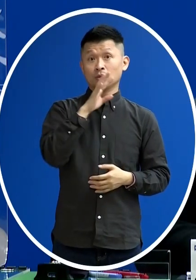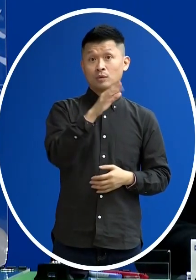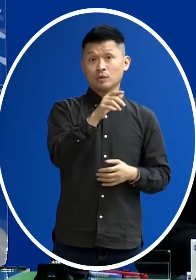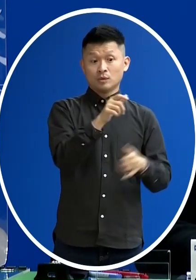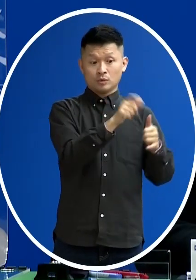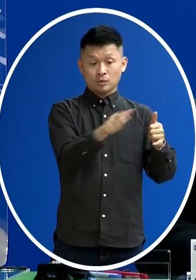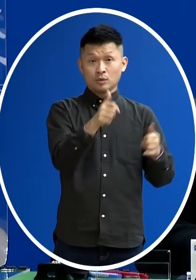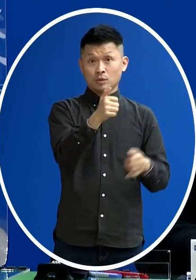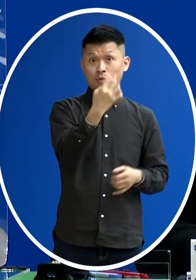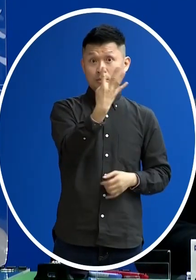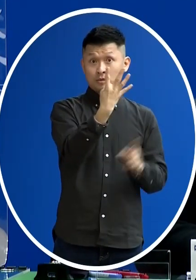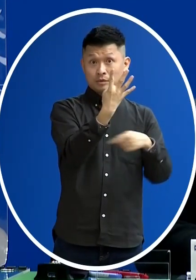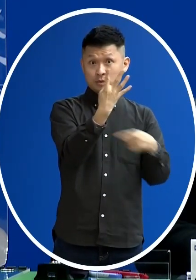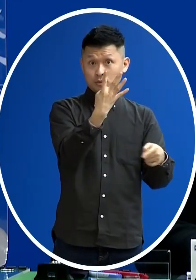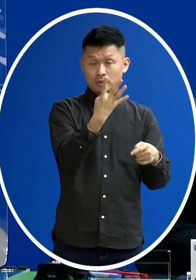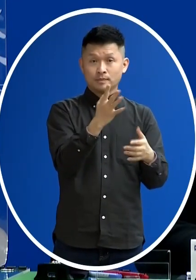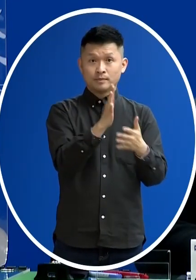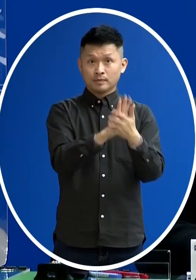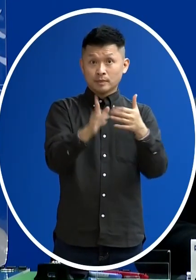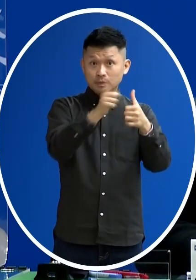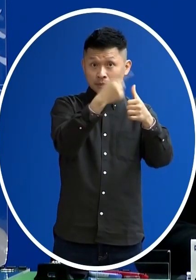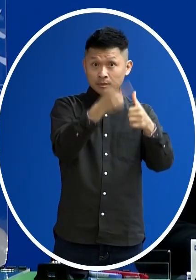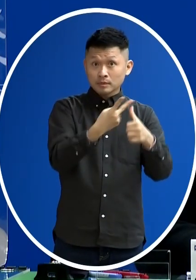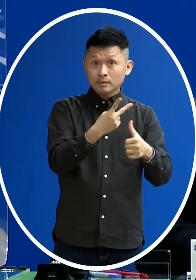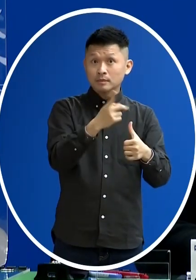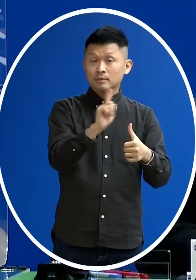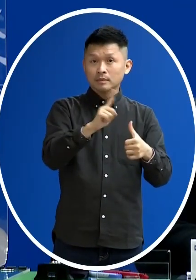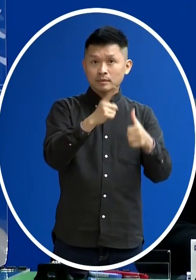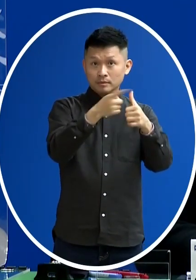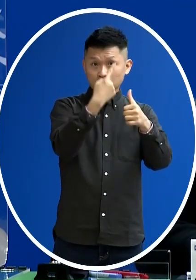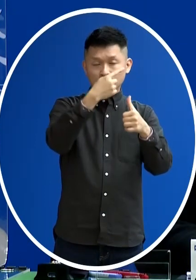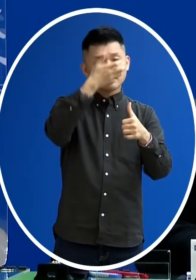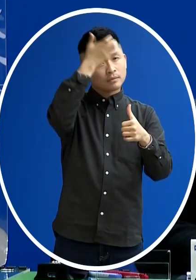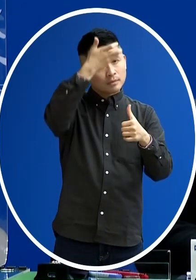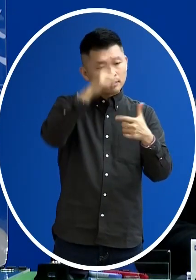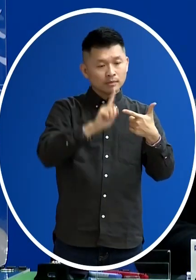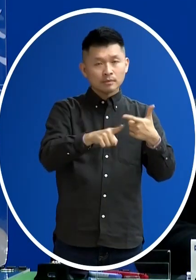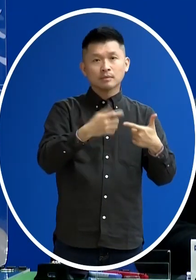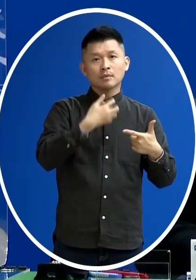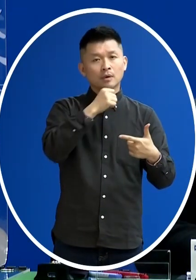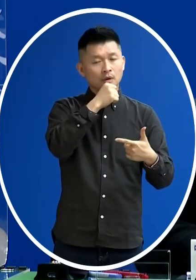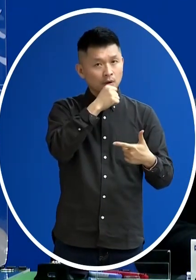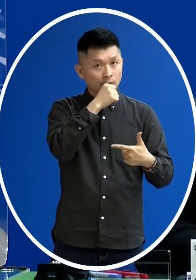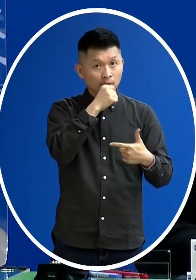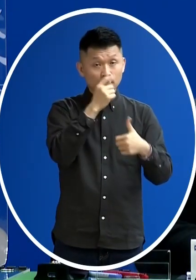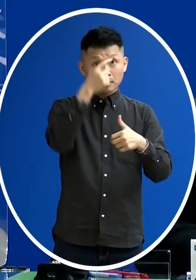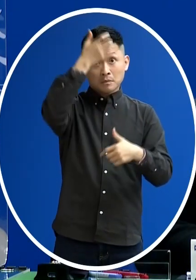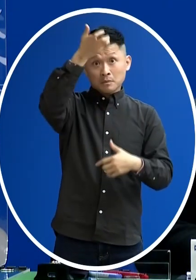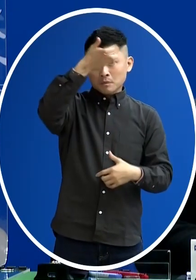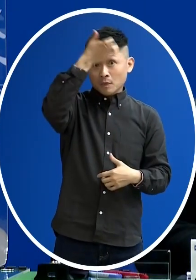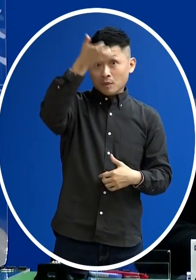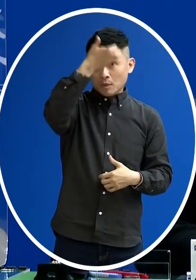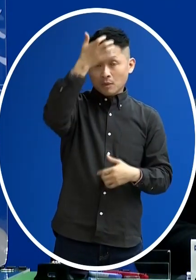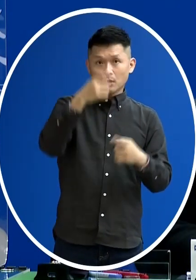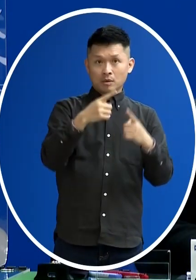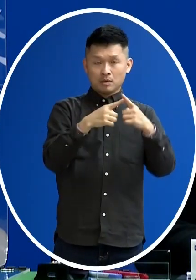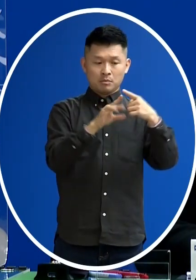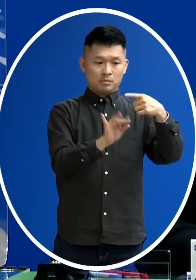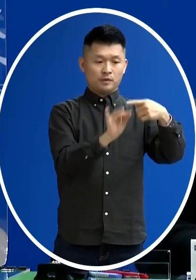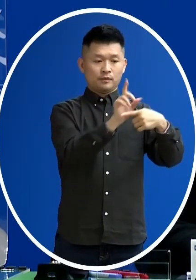儿童当中排名前2名的症状呢，分别是发烧跟咳嗽发烧就占有症状的个案里